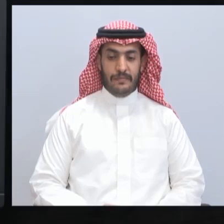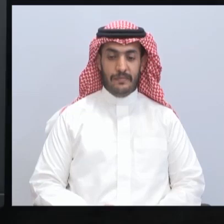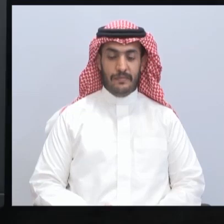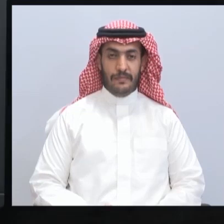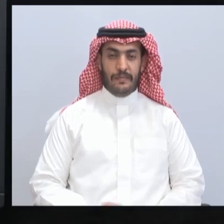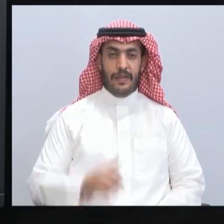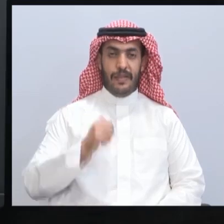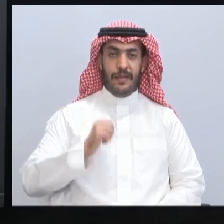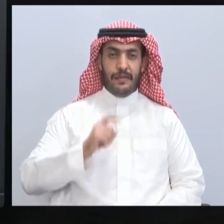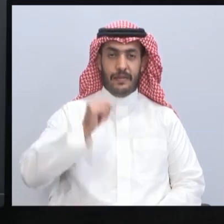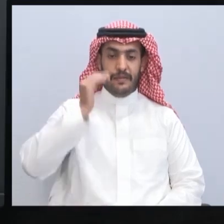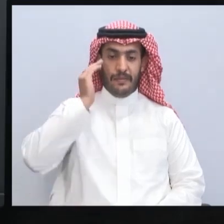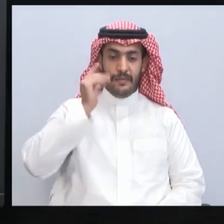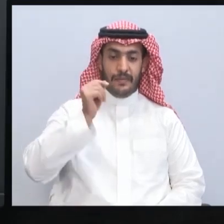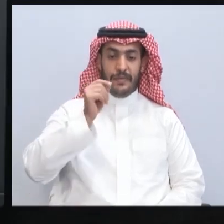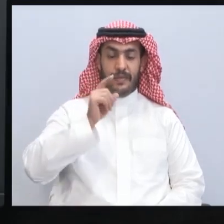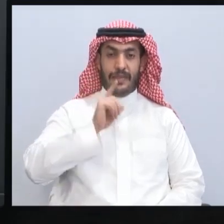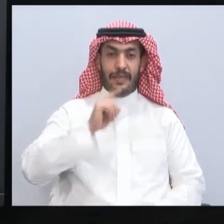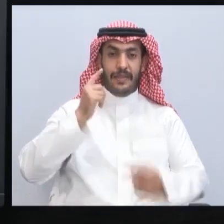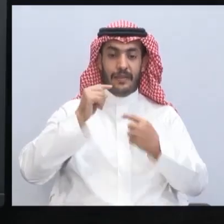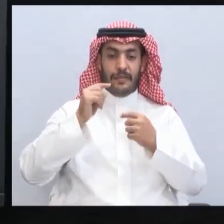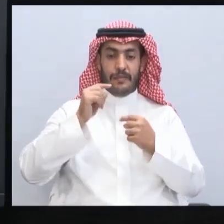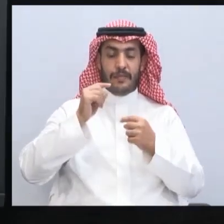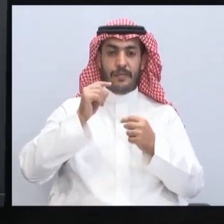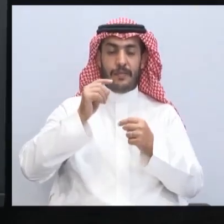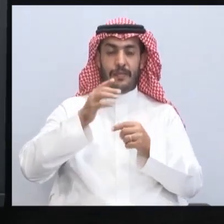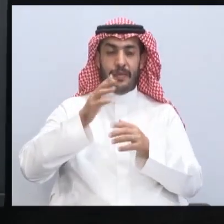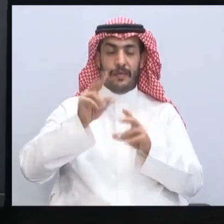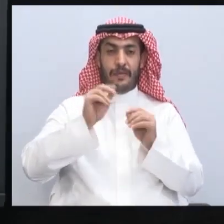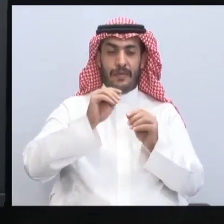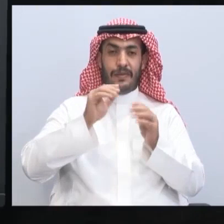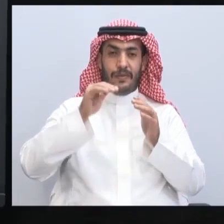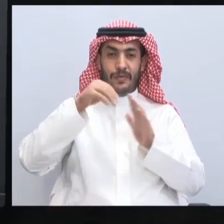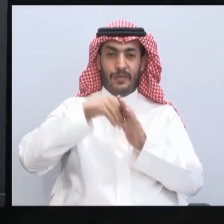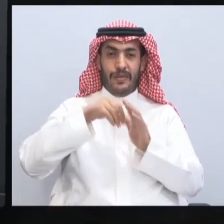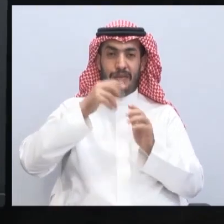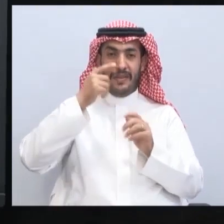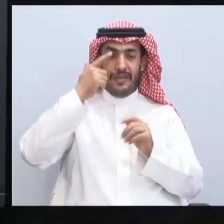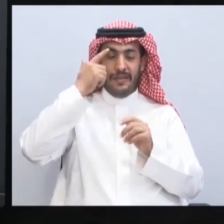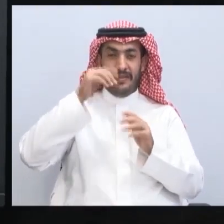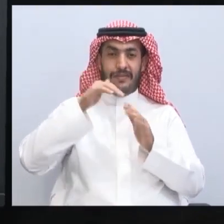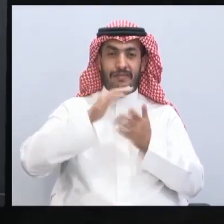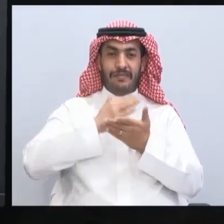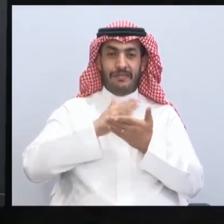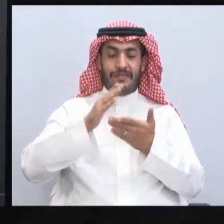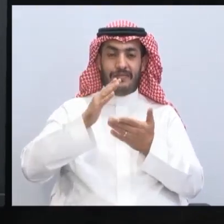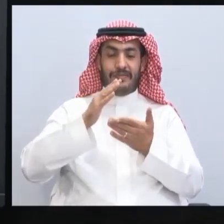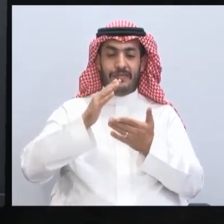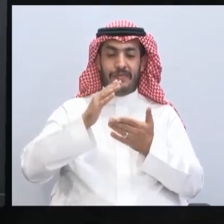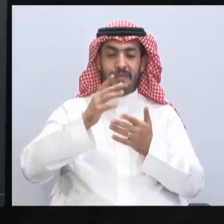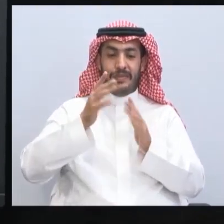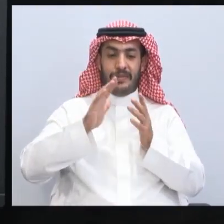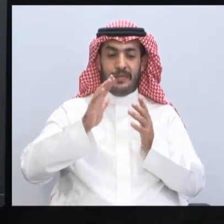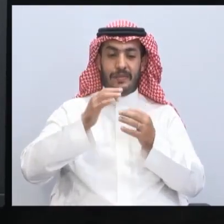اذا ابنائي وبنات الطلاب احسنتم تاريخيا كما تعلمون ان بعض السقوط الدرعيه دمرت